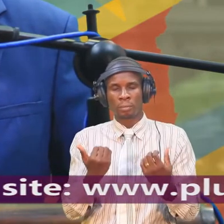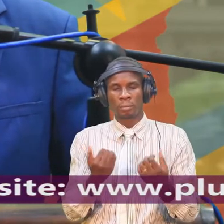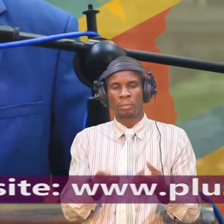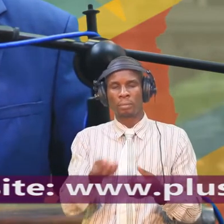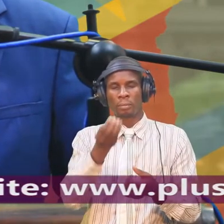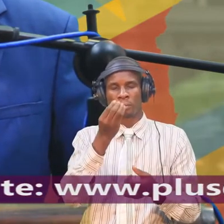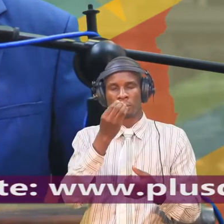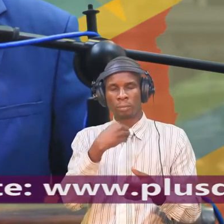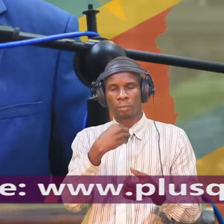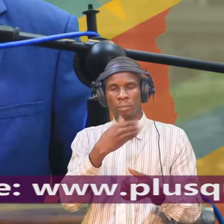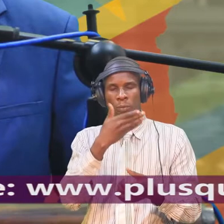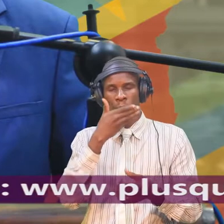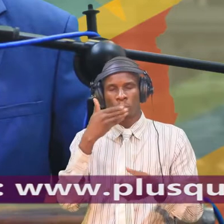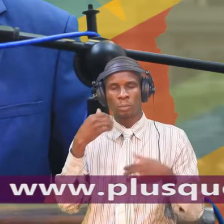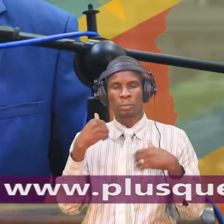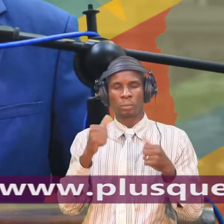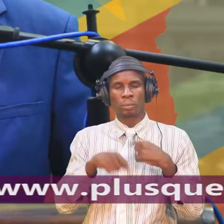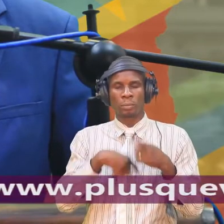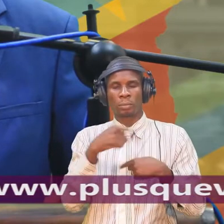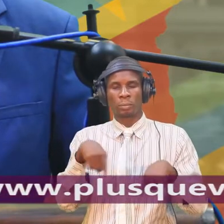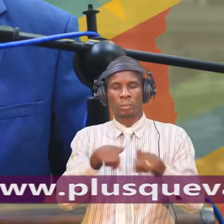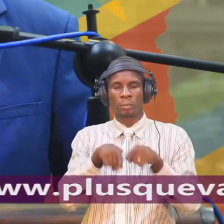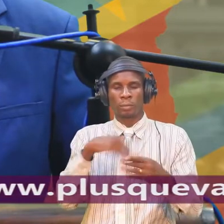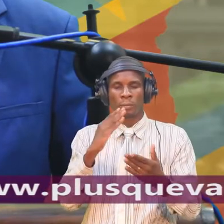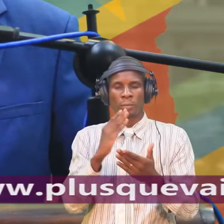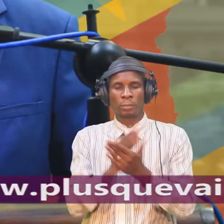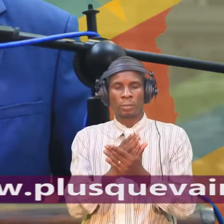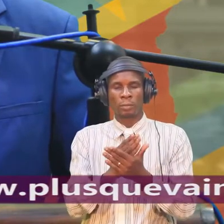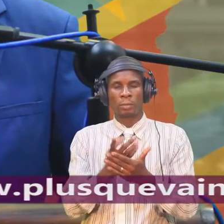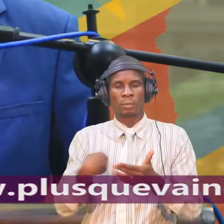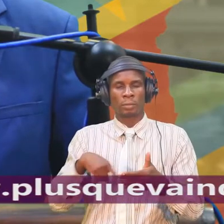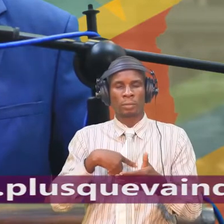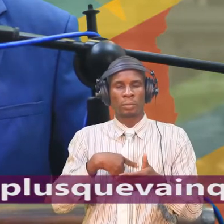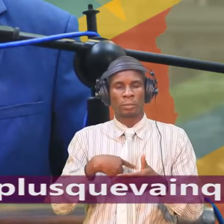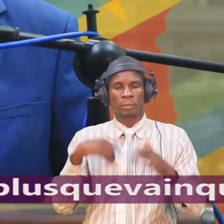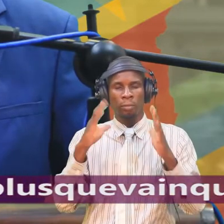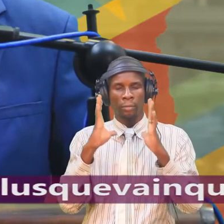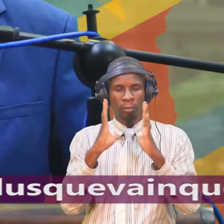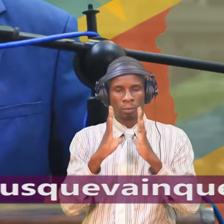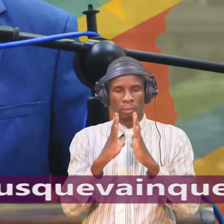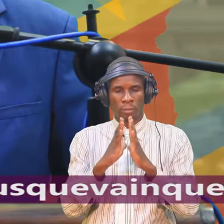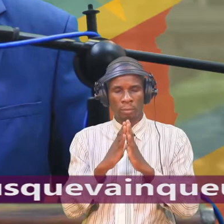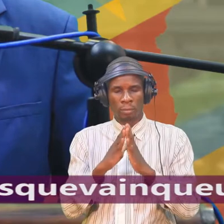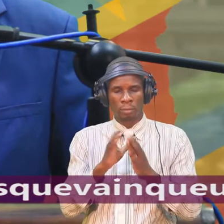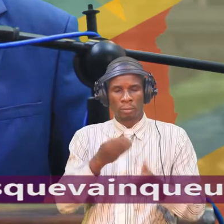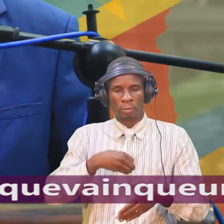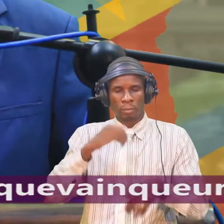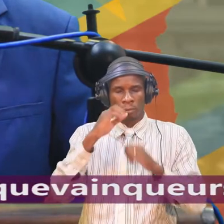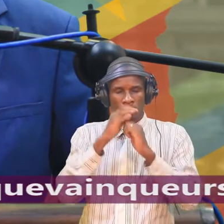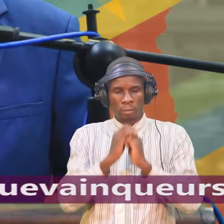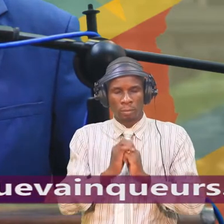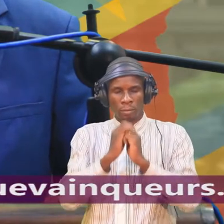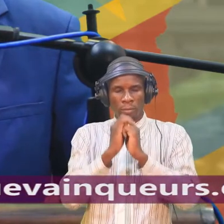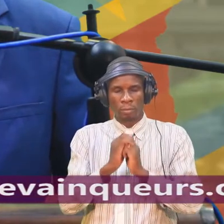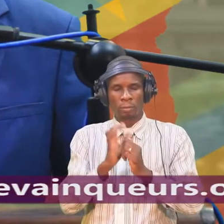puisse neno nous être un salutaire. litakaotoka kinywani mwake Commence iweze et termine kuwa baraka avec kwetu. nous. C'est notre prière Naomba que nous uwe t'adressons nasi avec tangu humilité.